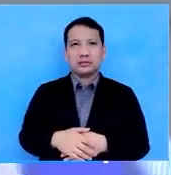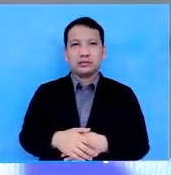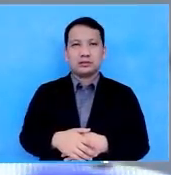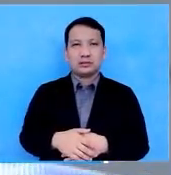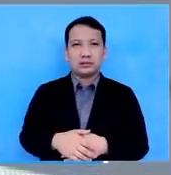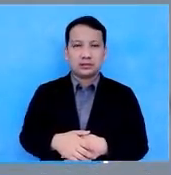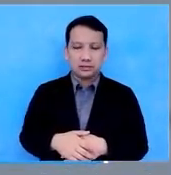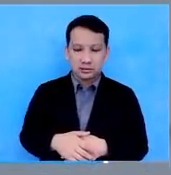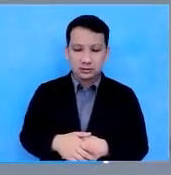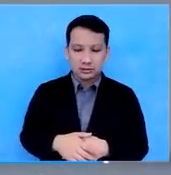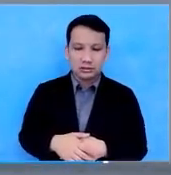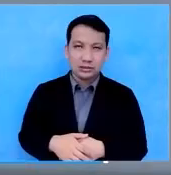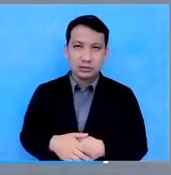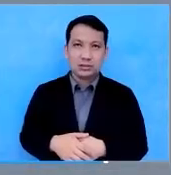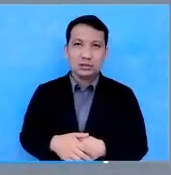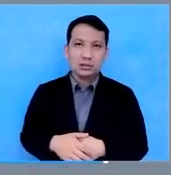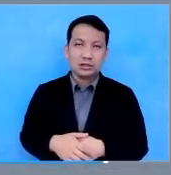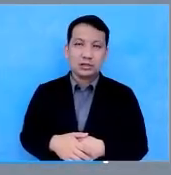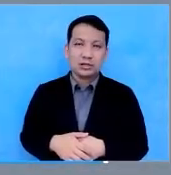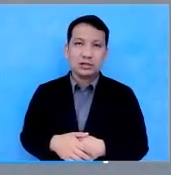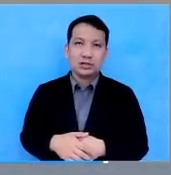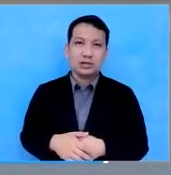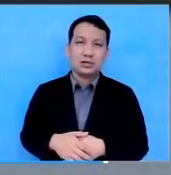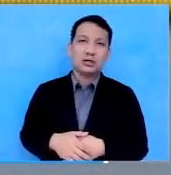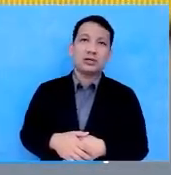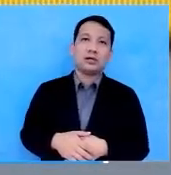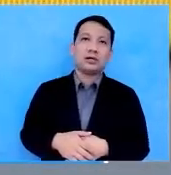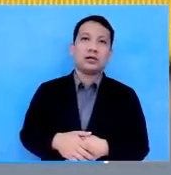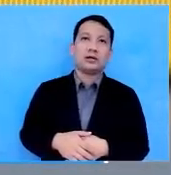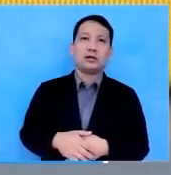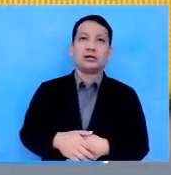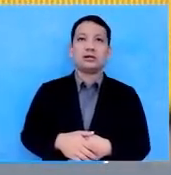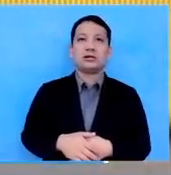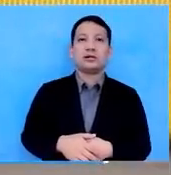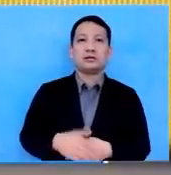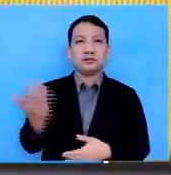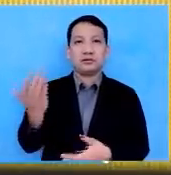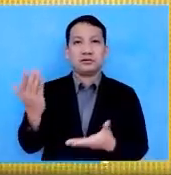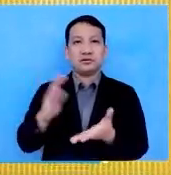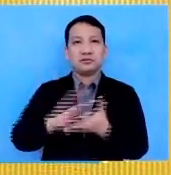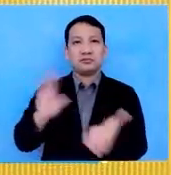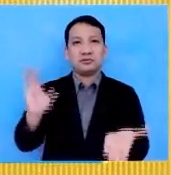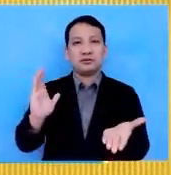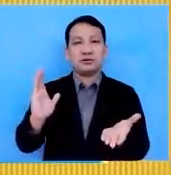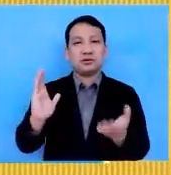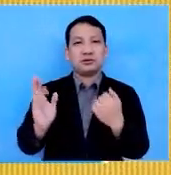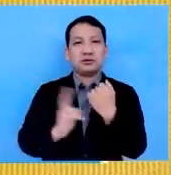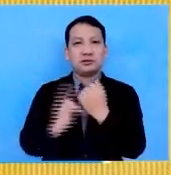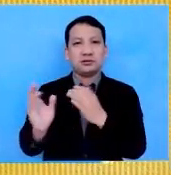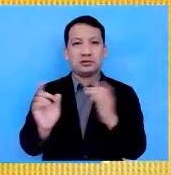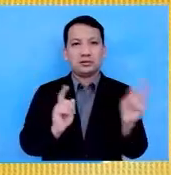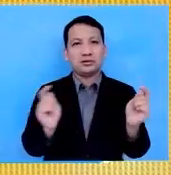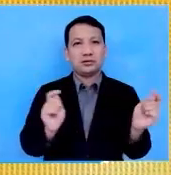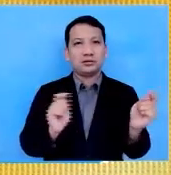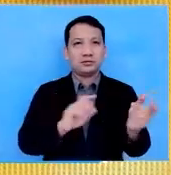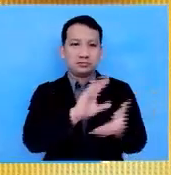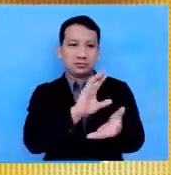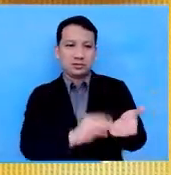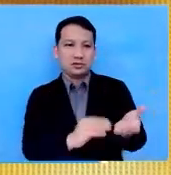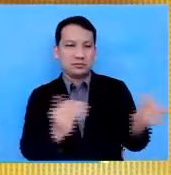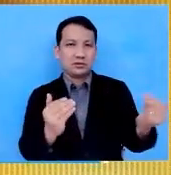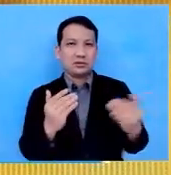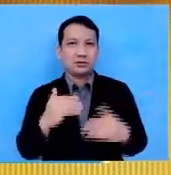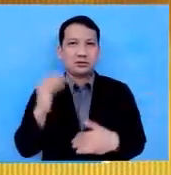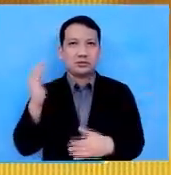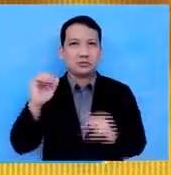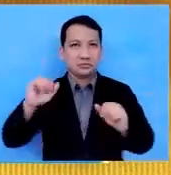po kasi, lalo na ngayon, medyo mas mahal ang bilihin. So nagre-resort po kami sa dayain natin. Okay. So